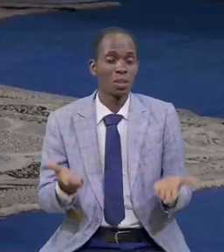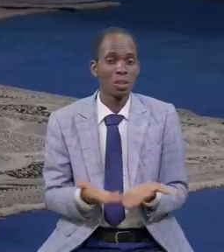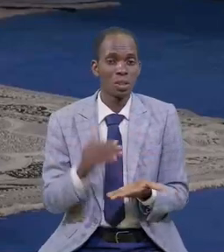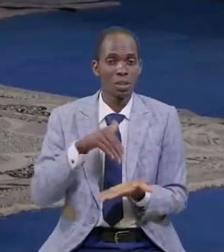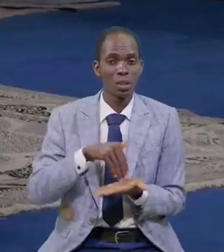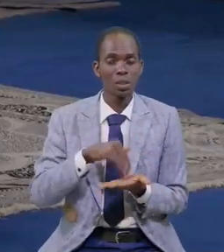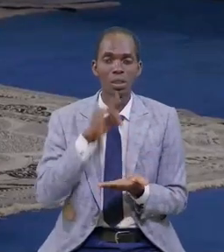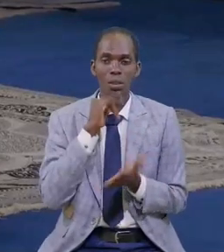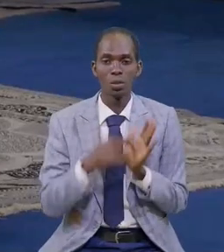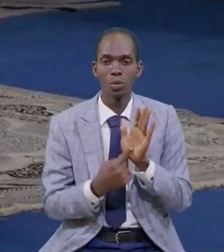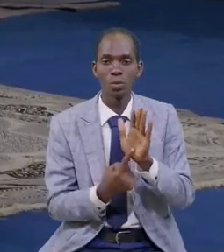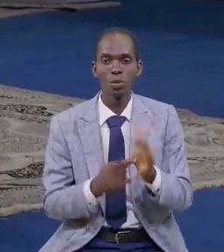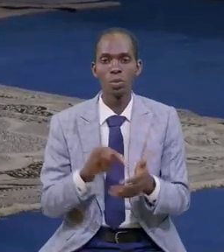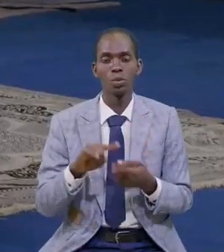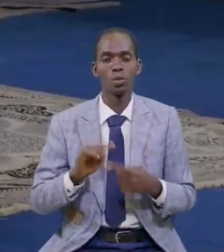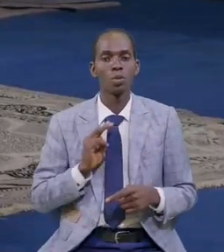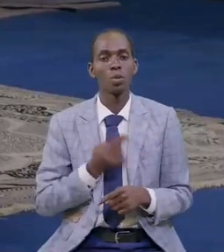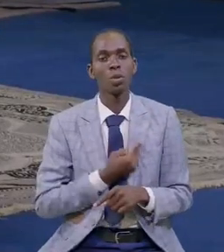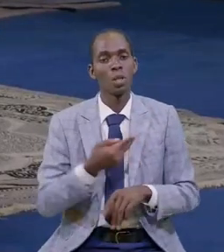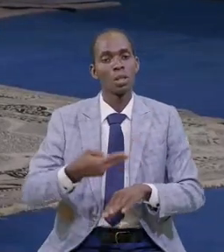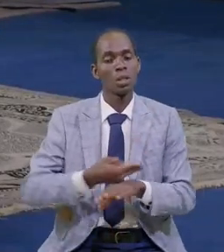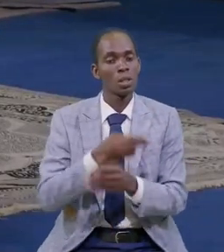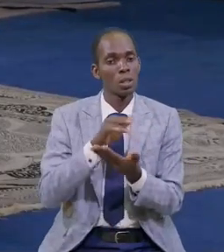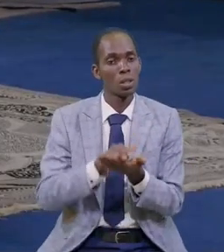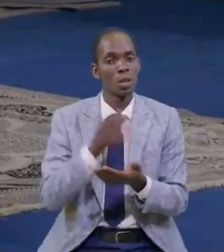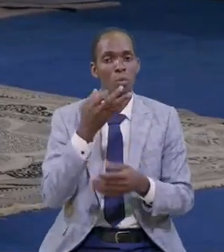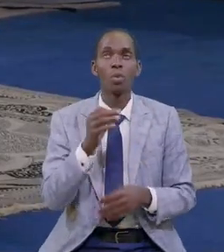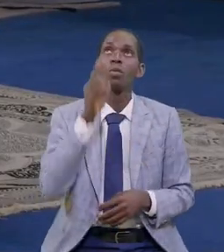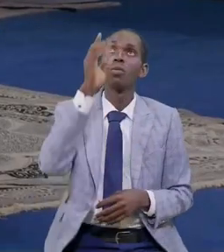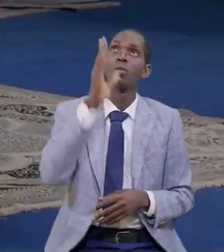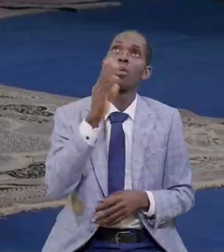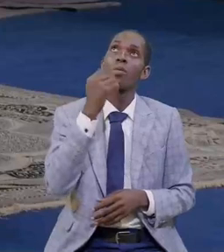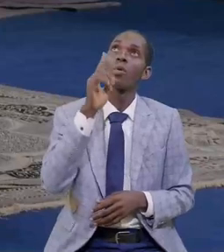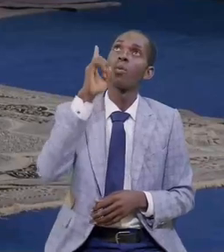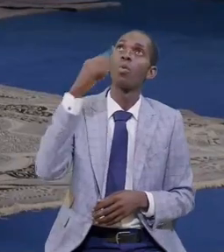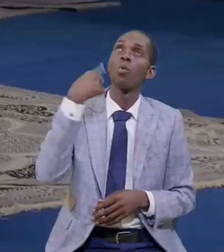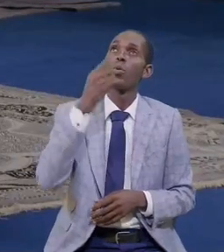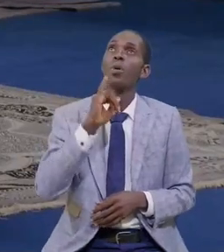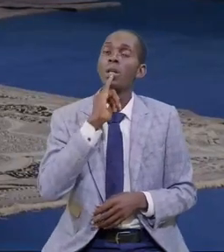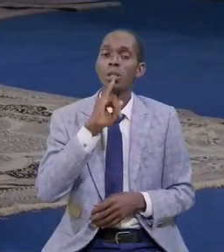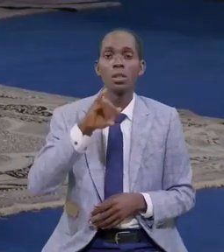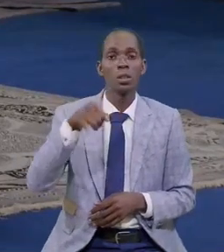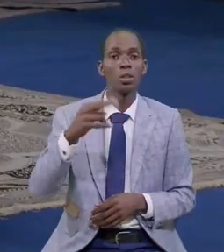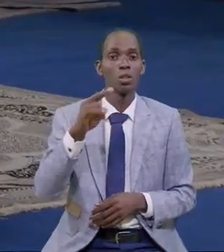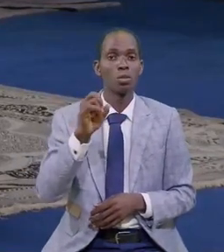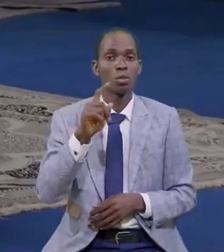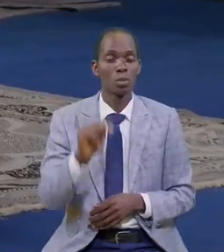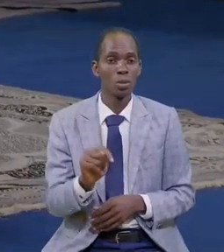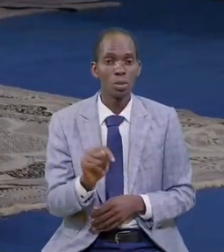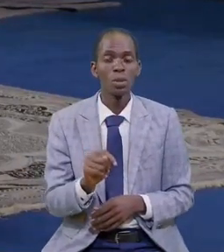a révélé comme l'agneau de Dieu celui-là qui est juste celui qui est le